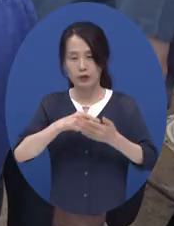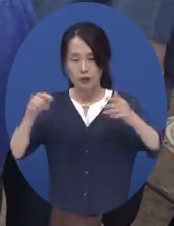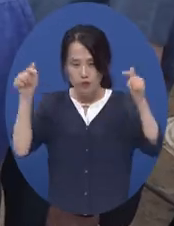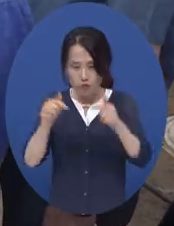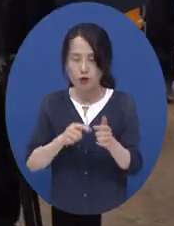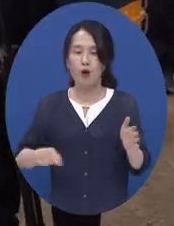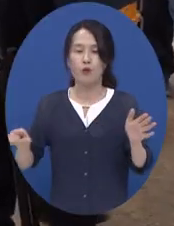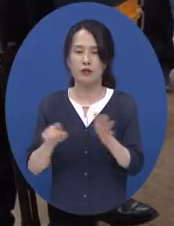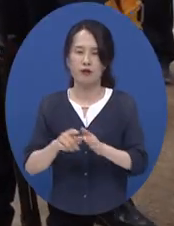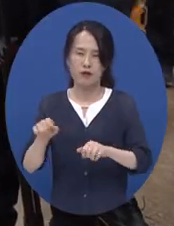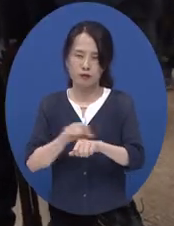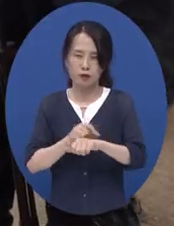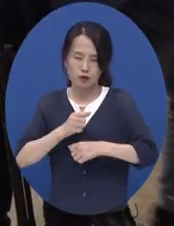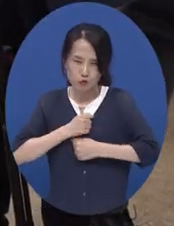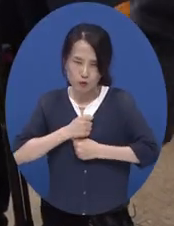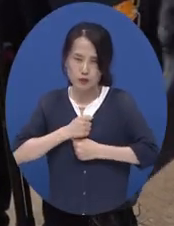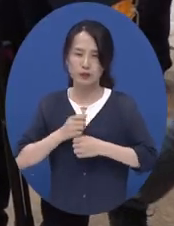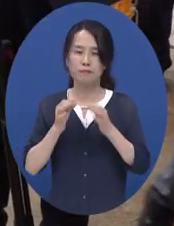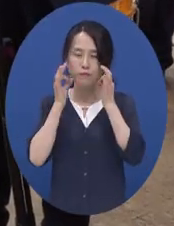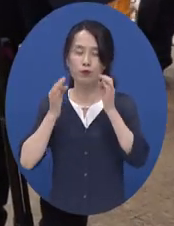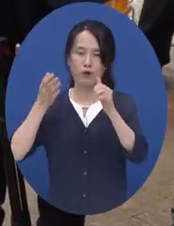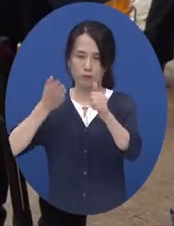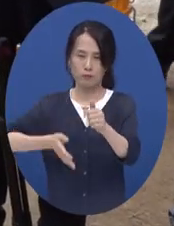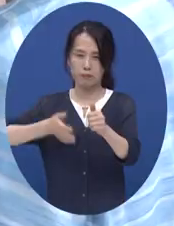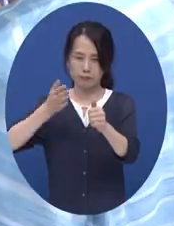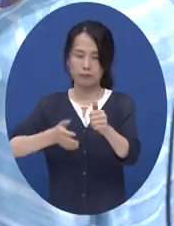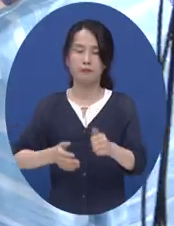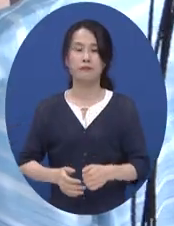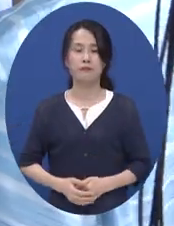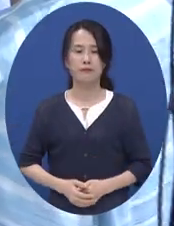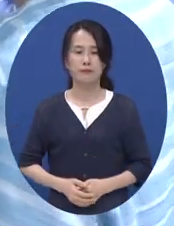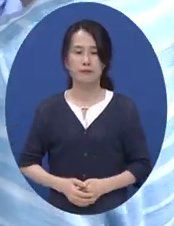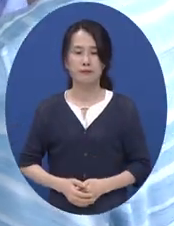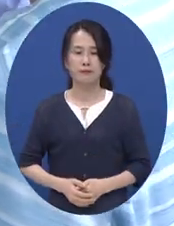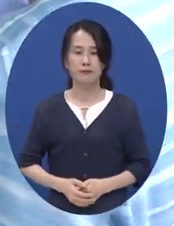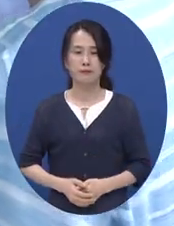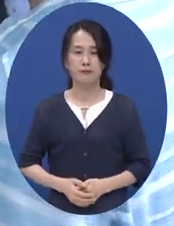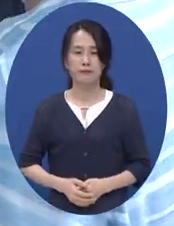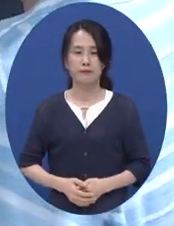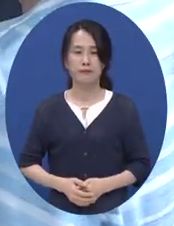농가 피해를 최소화할 수 있도록 각별한 주의를 기울여 나갈 것이라고 말했습니다.